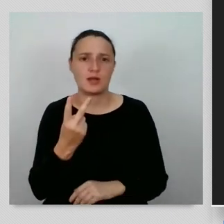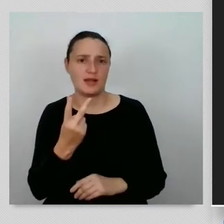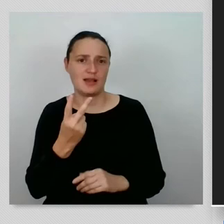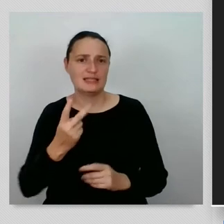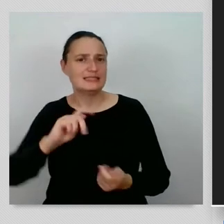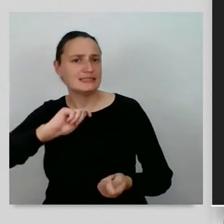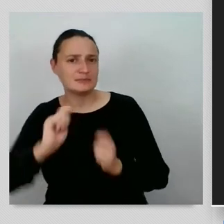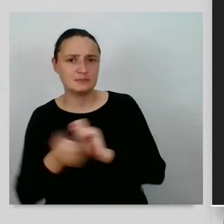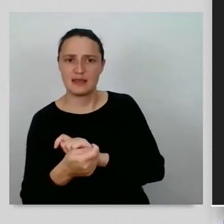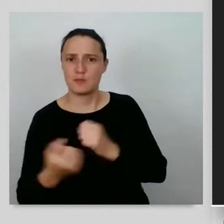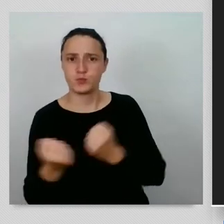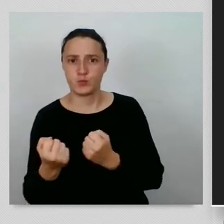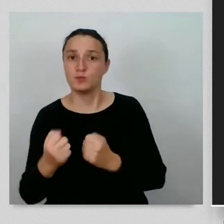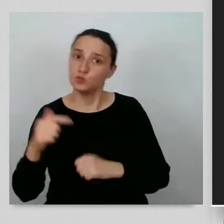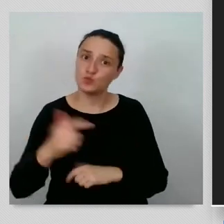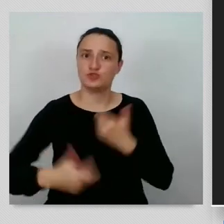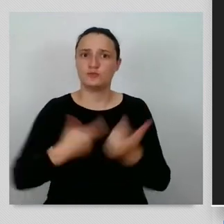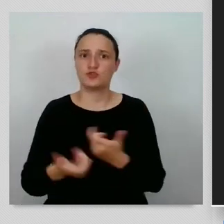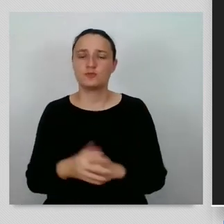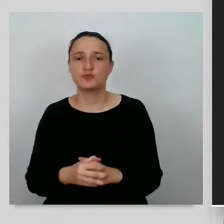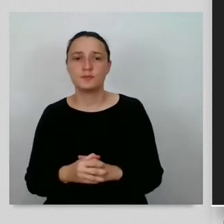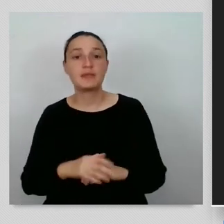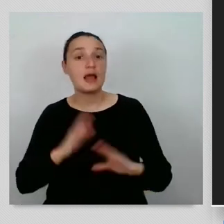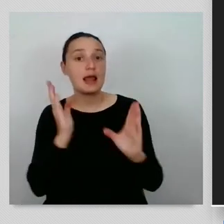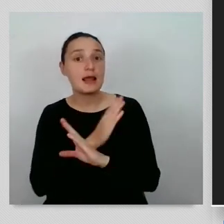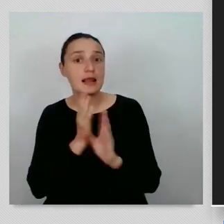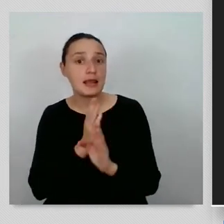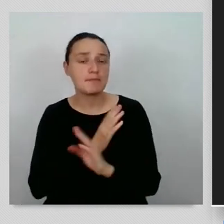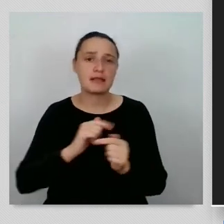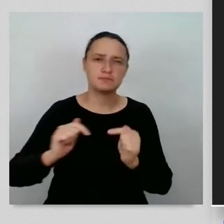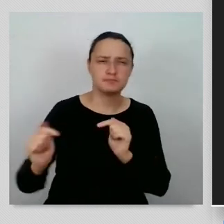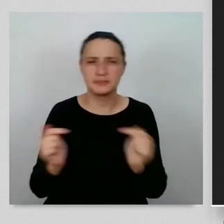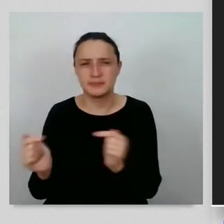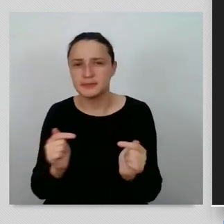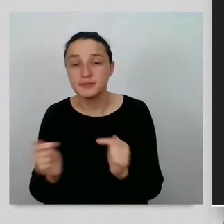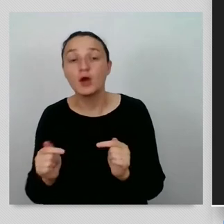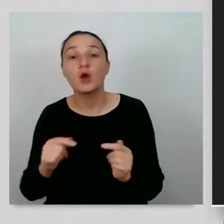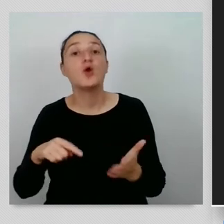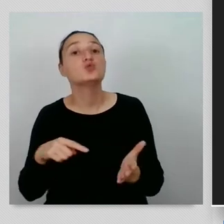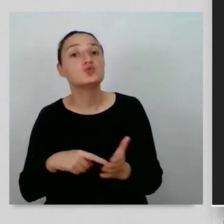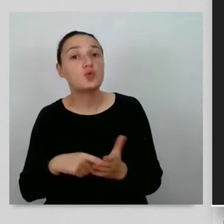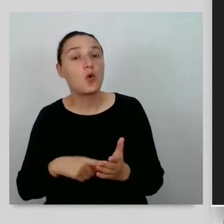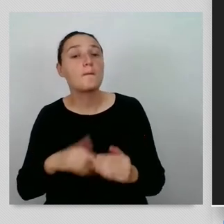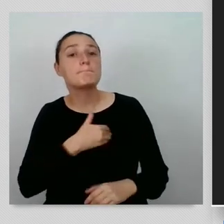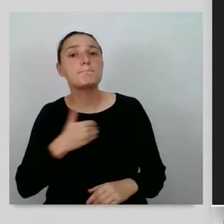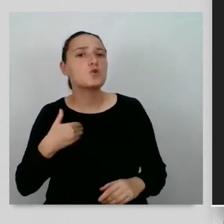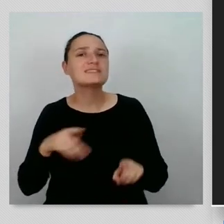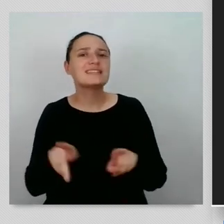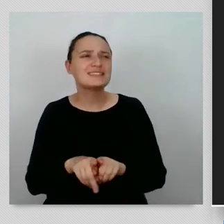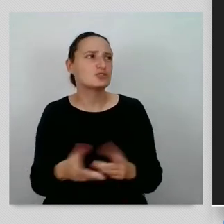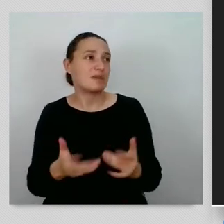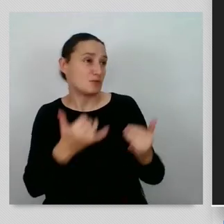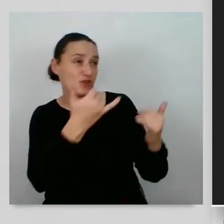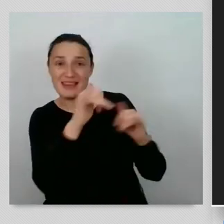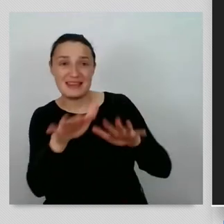sobie dokonać. Konflikt klimatyczny, czy też dyskurs klimatyczny ma zatem wymiar w Polsce, myślę, jak nigdzie